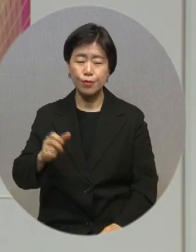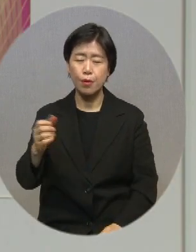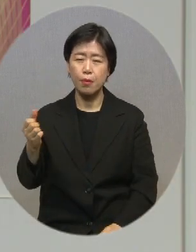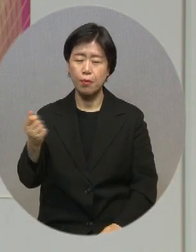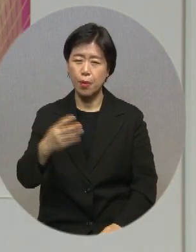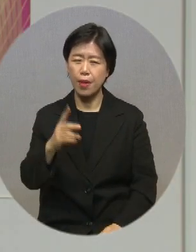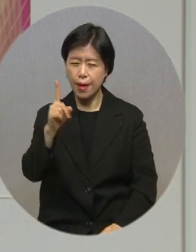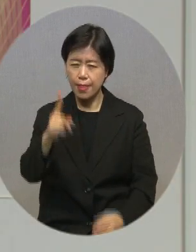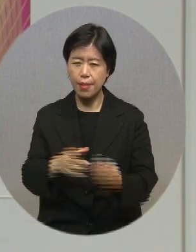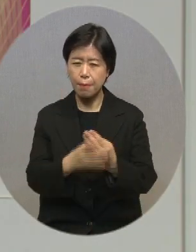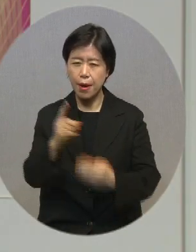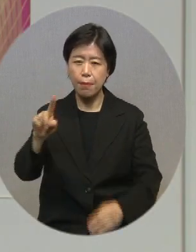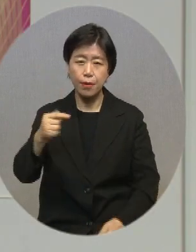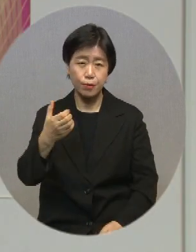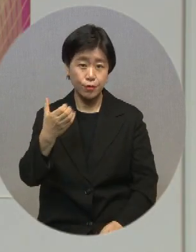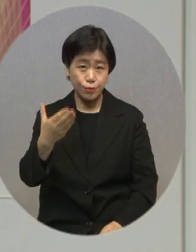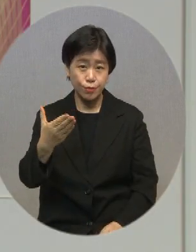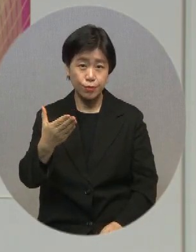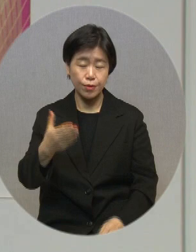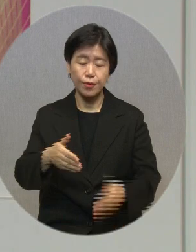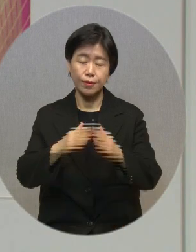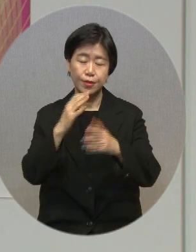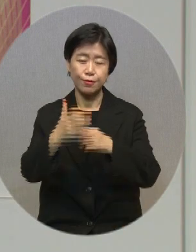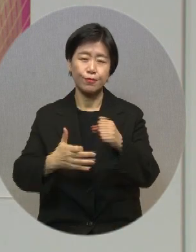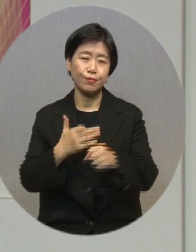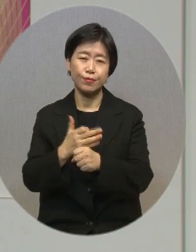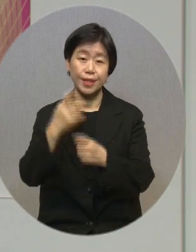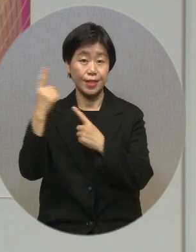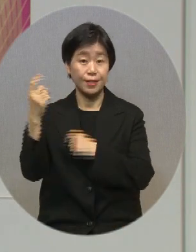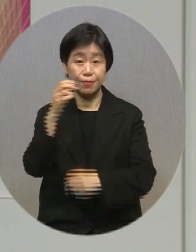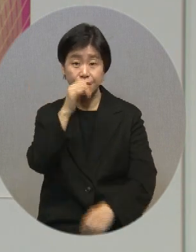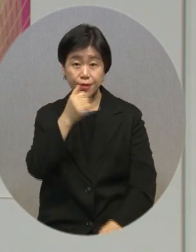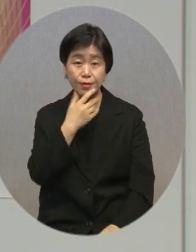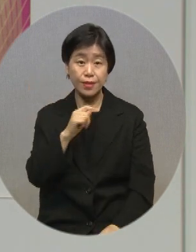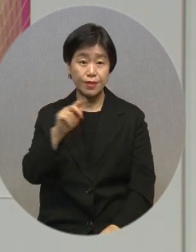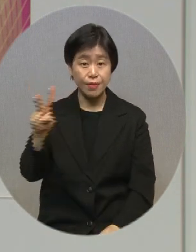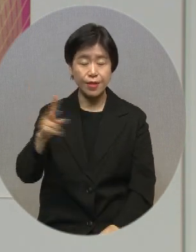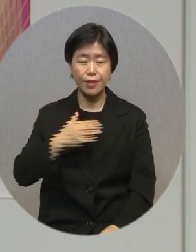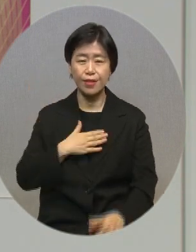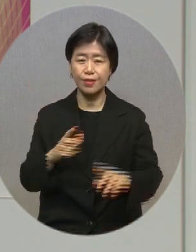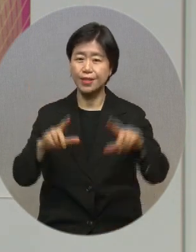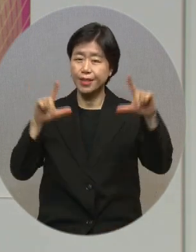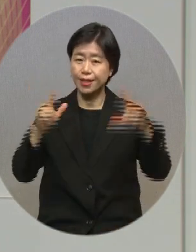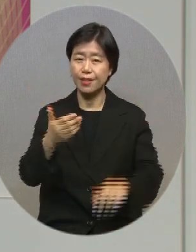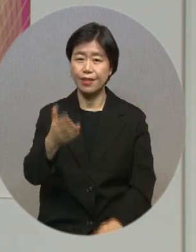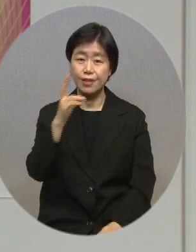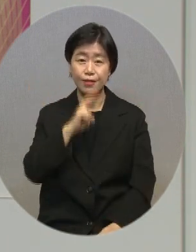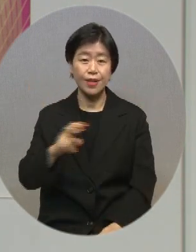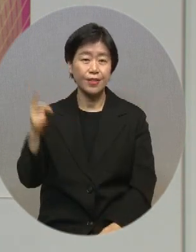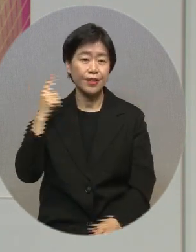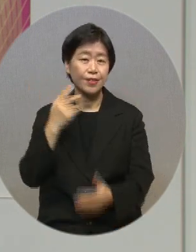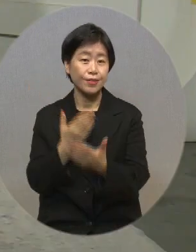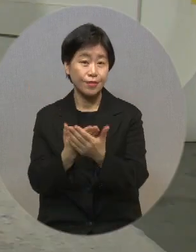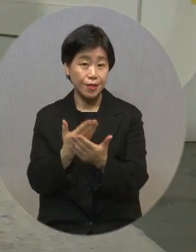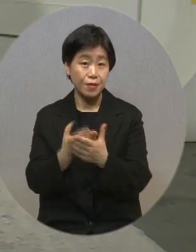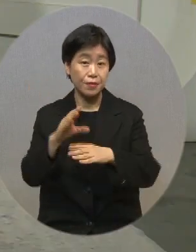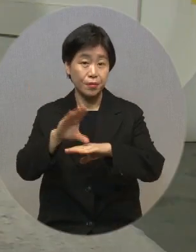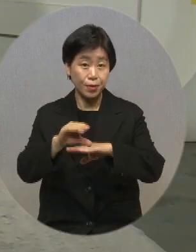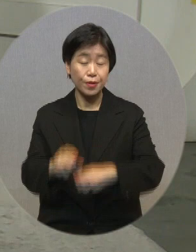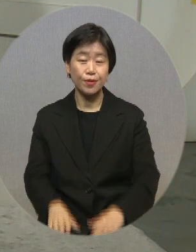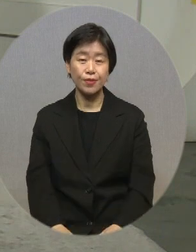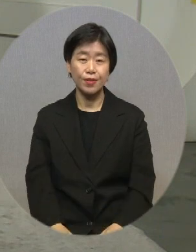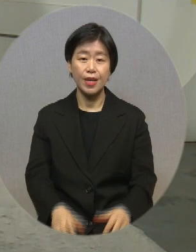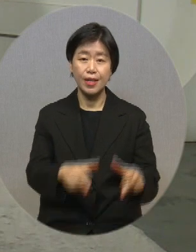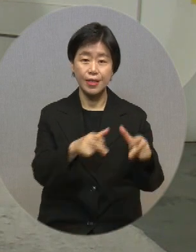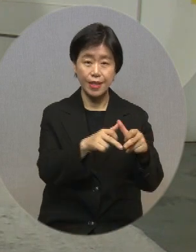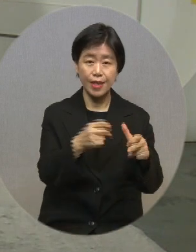채널 199번 개국 19주년을 맞은 WBC 복지 TV 나도 스타 당신의 노래를 들려주세요. 장애인